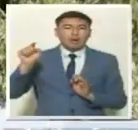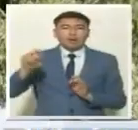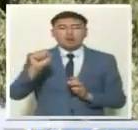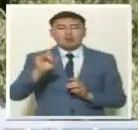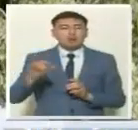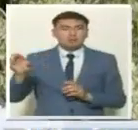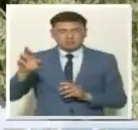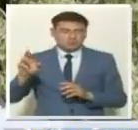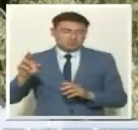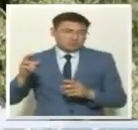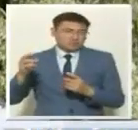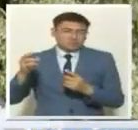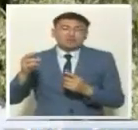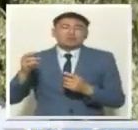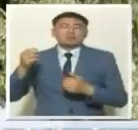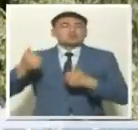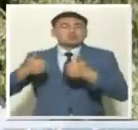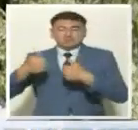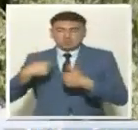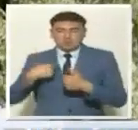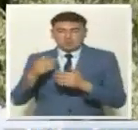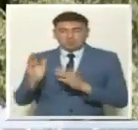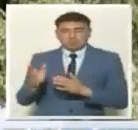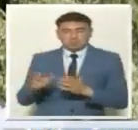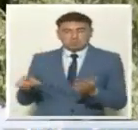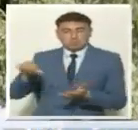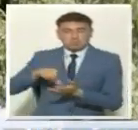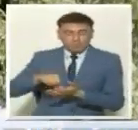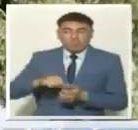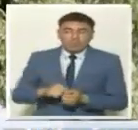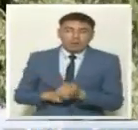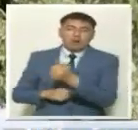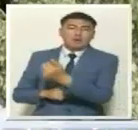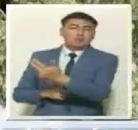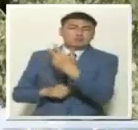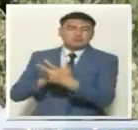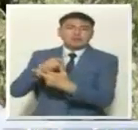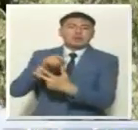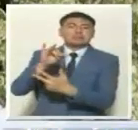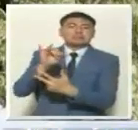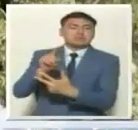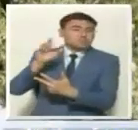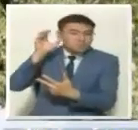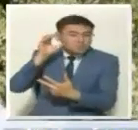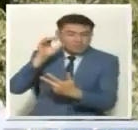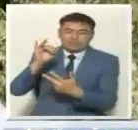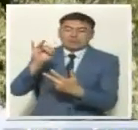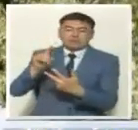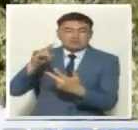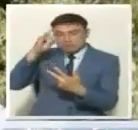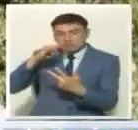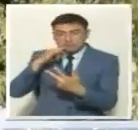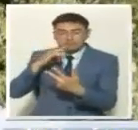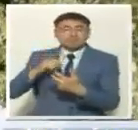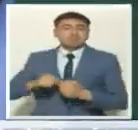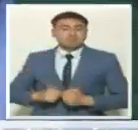по ашихара-карате. Я дрался с бойцами из Узбекистана и из Казахстана. Я